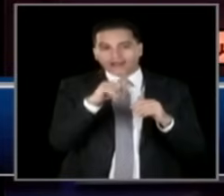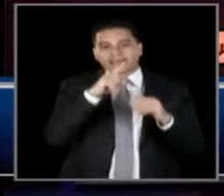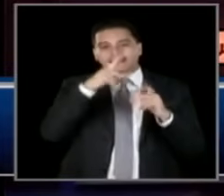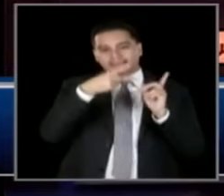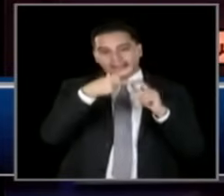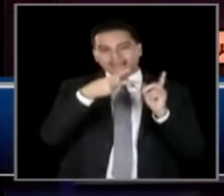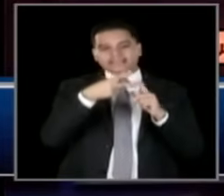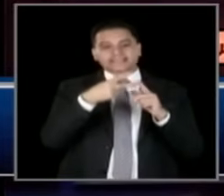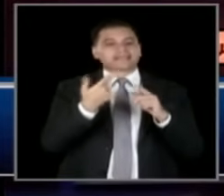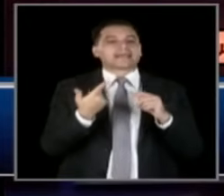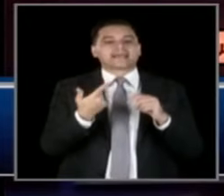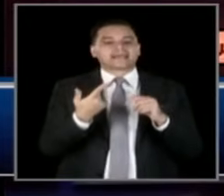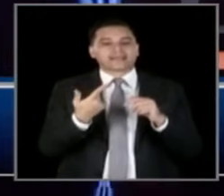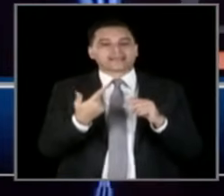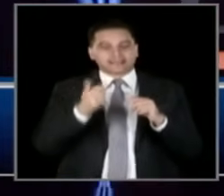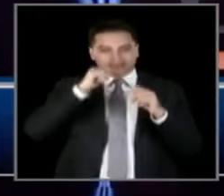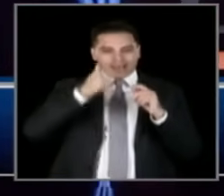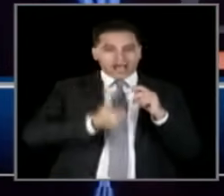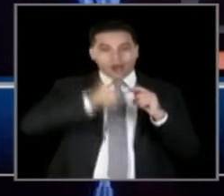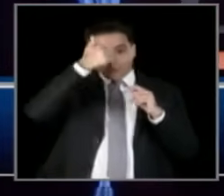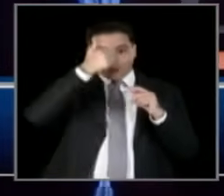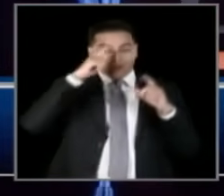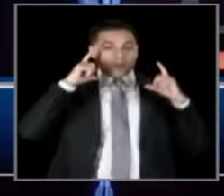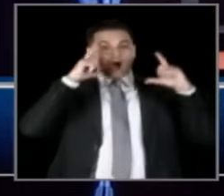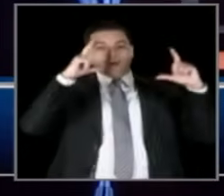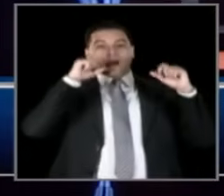2 متوسط كثافته